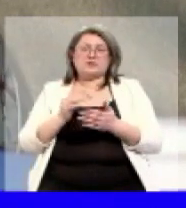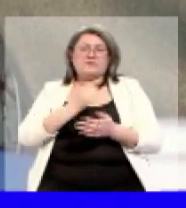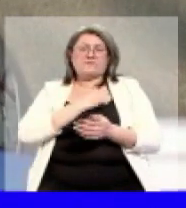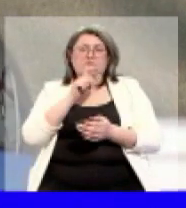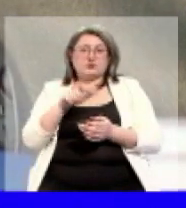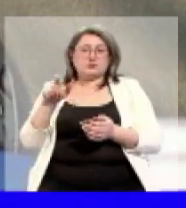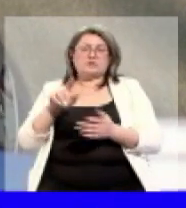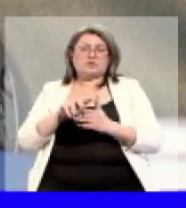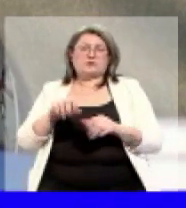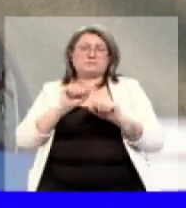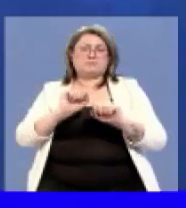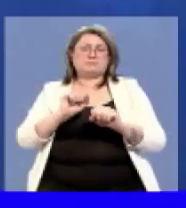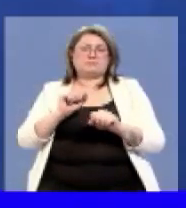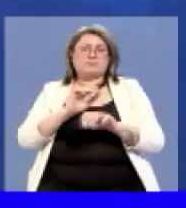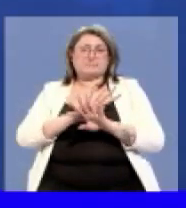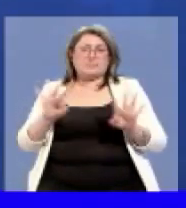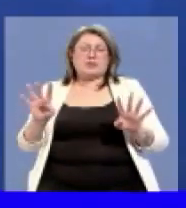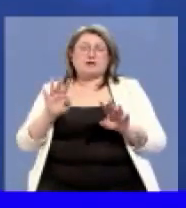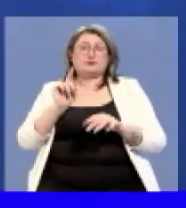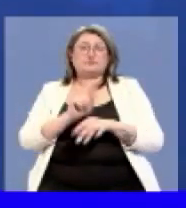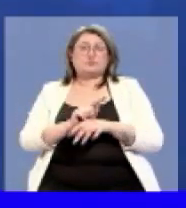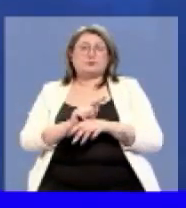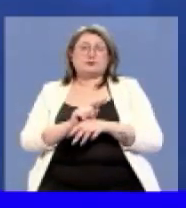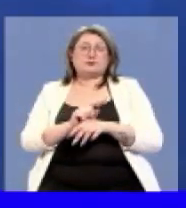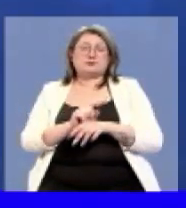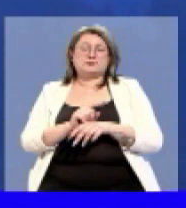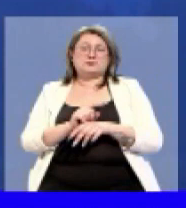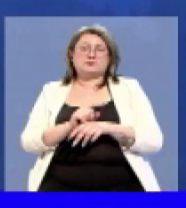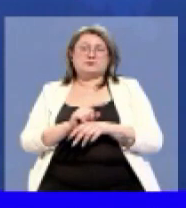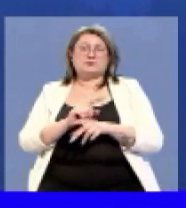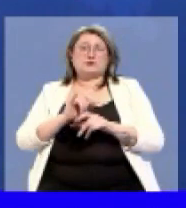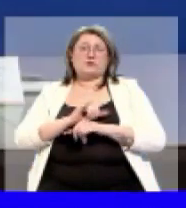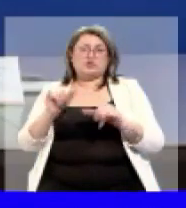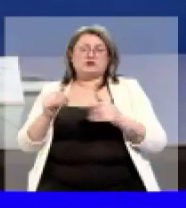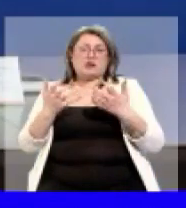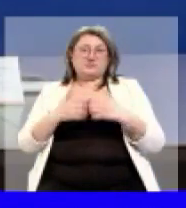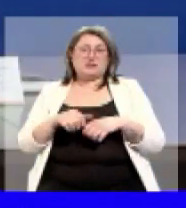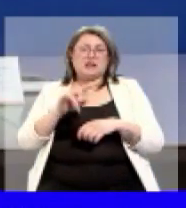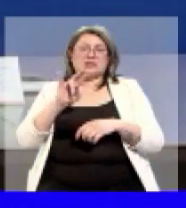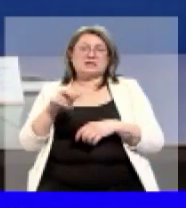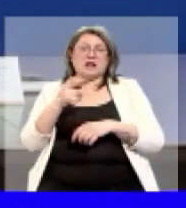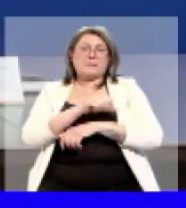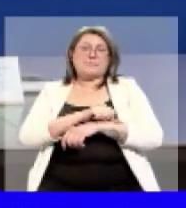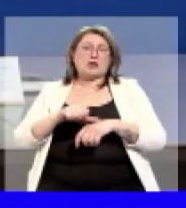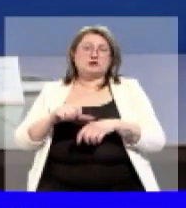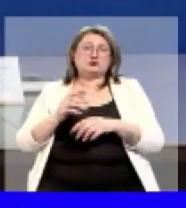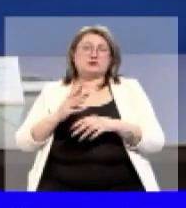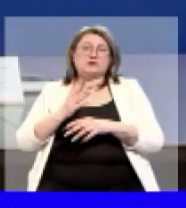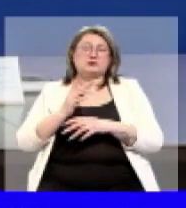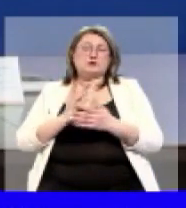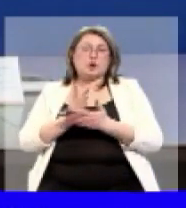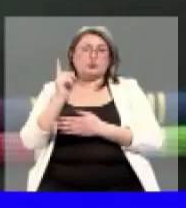тұрады. Сондықтан олардың санын арттыру үшін ұлттық шекара қызметі келісім шарт бойынша жұмысқа қабылдау науқанын бастады.